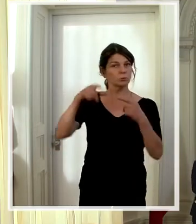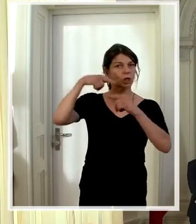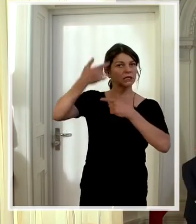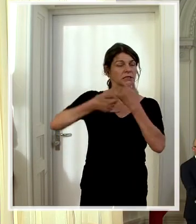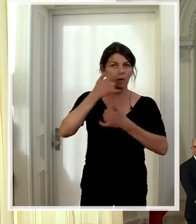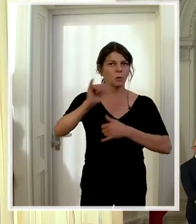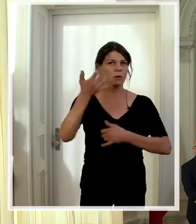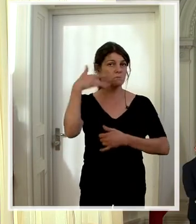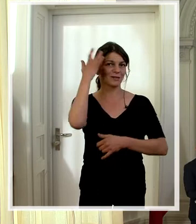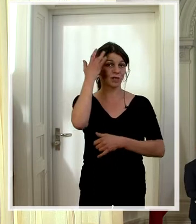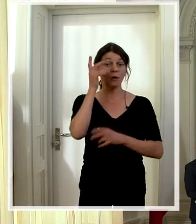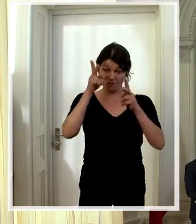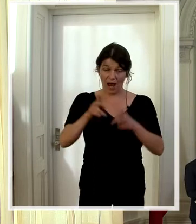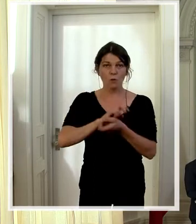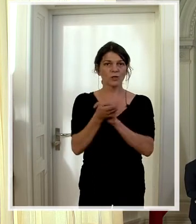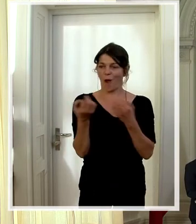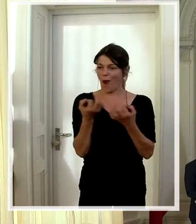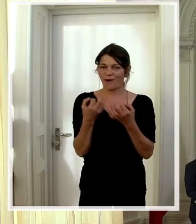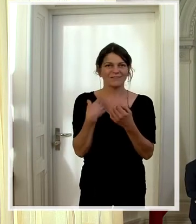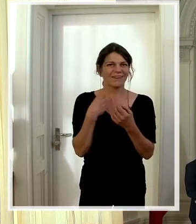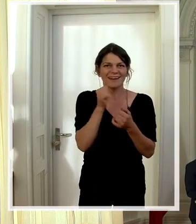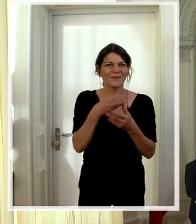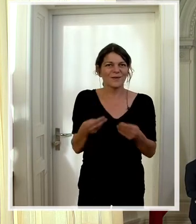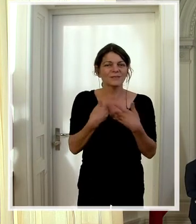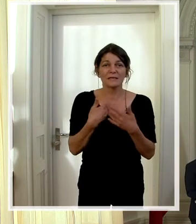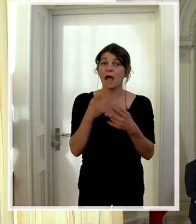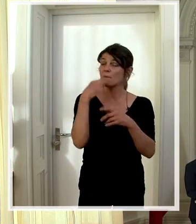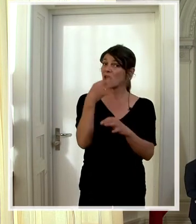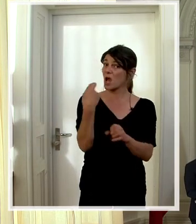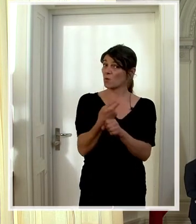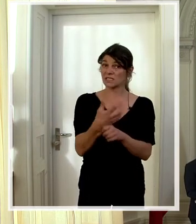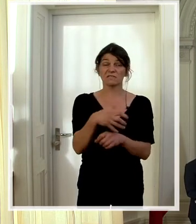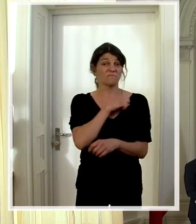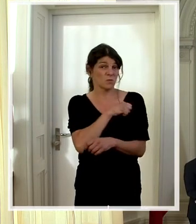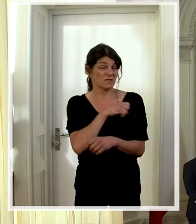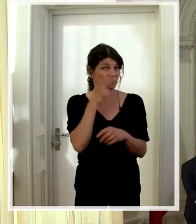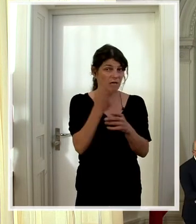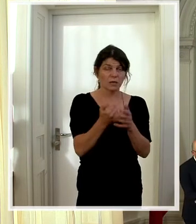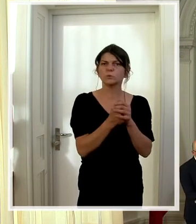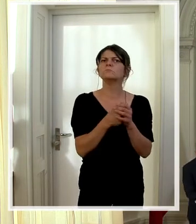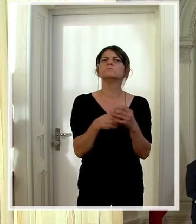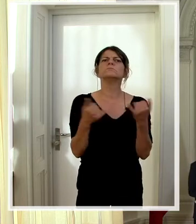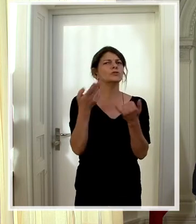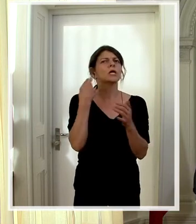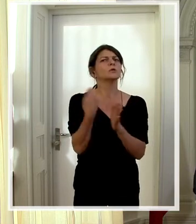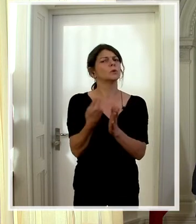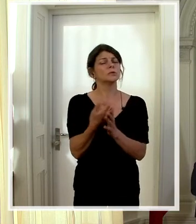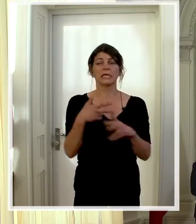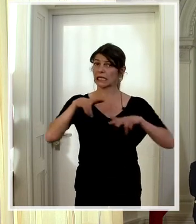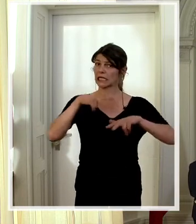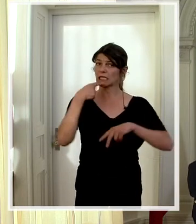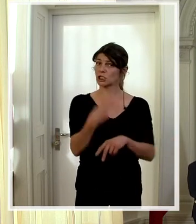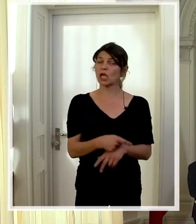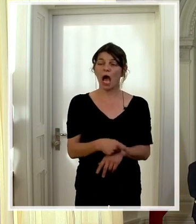wir schlauer. Das würden wir da heute nicht klären können. Mhm. Jetzt Kosten Nutzen angesprochen. Reden wir noch kurz über Kosten. Die Regierung sieht, das ist